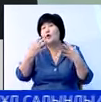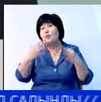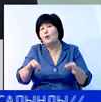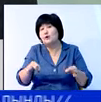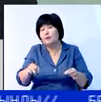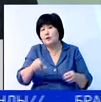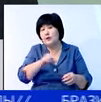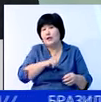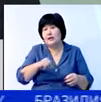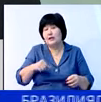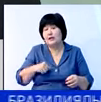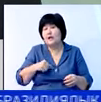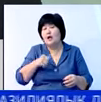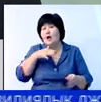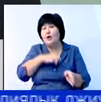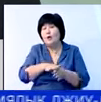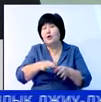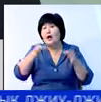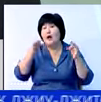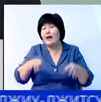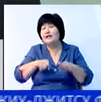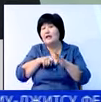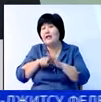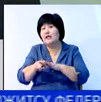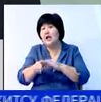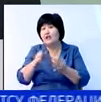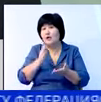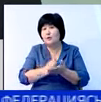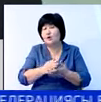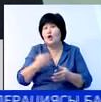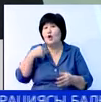жазасын өтеуден қасақана жалтарып жүрген